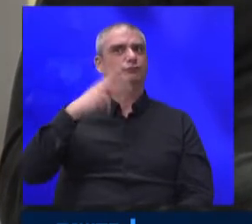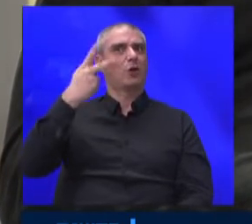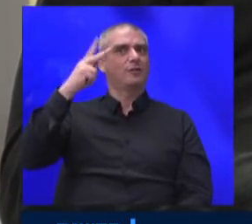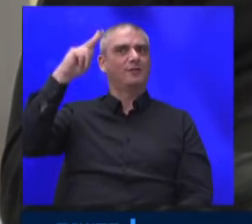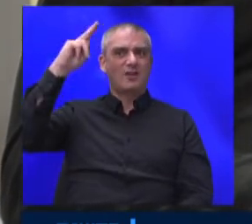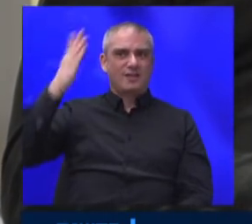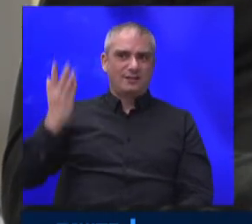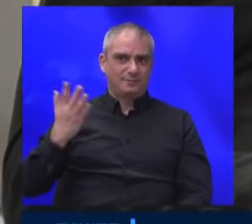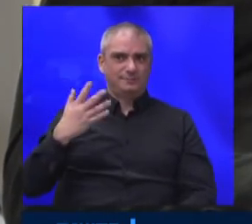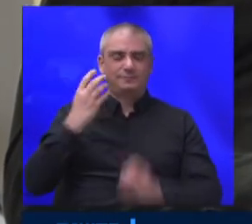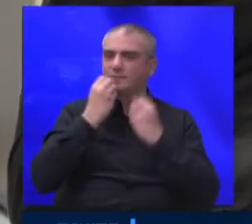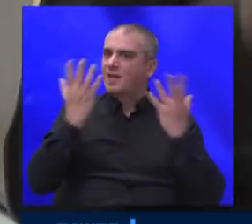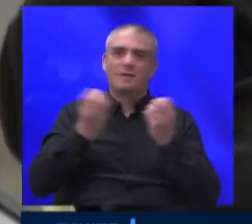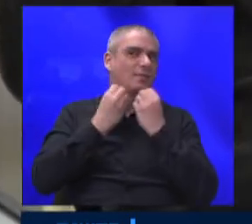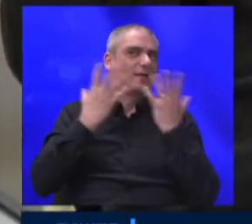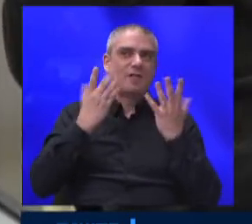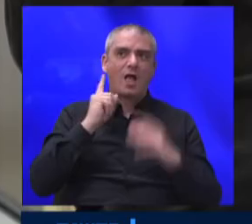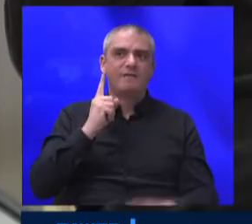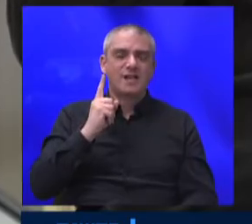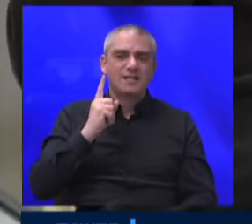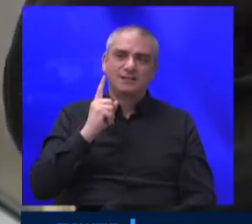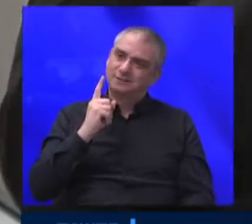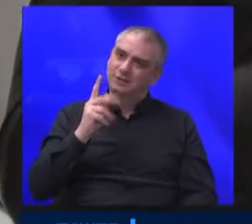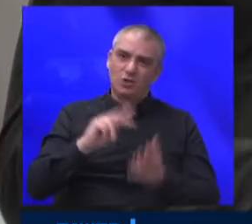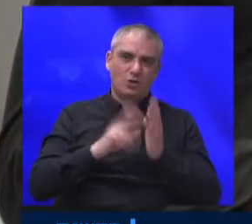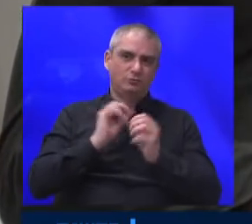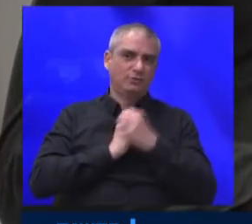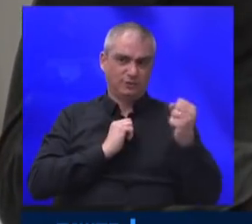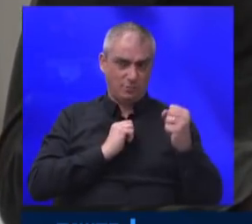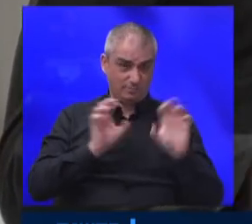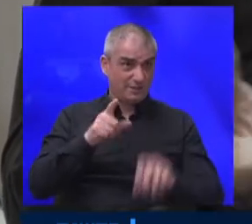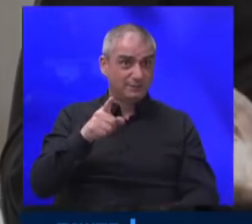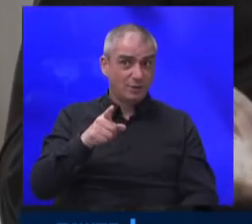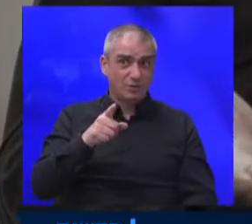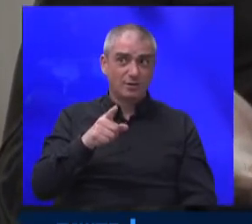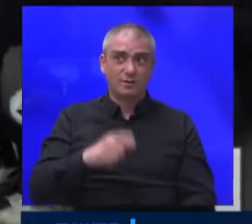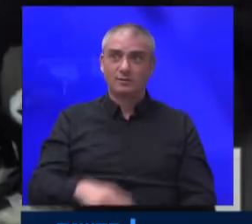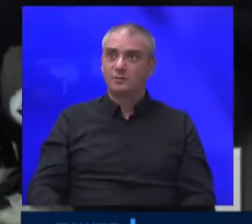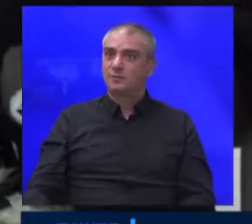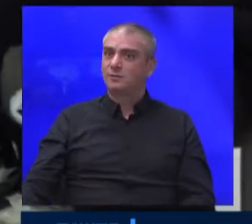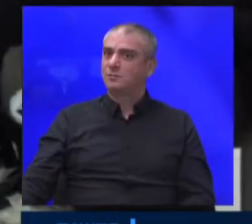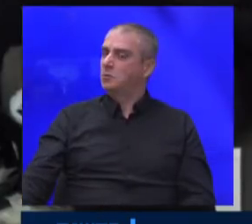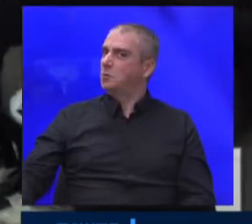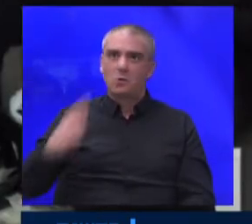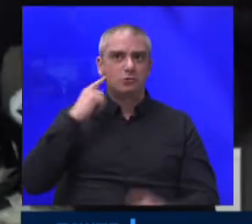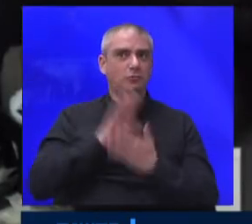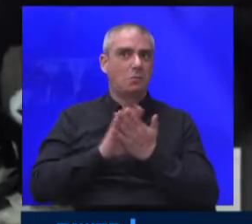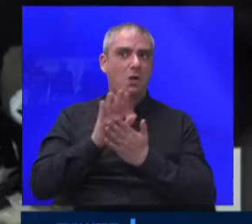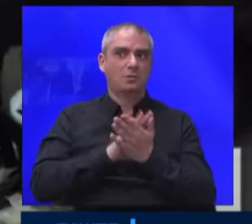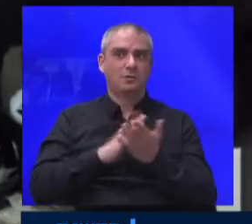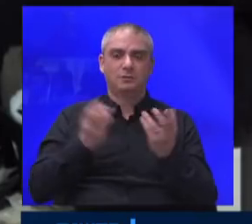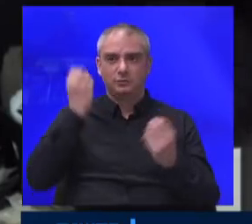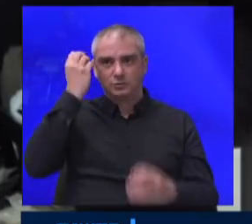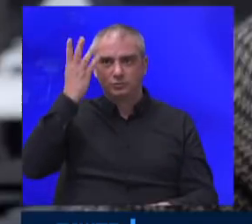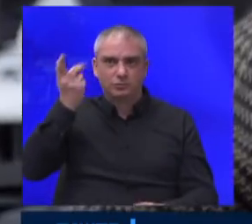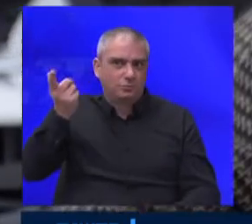היא מופלאה, אבל... זו תוכנית לשמאלנים. כמה זה מעצבן אתכם? אני לא שמעתי את זה. זה קשקוש, זה מטבע הדברים